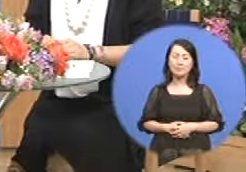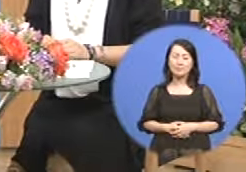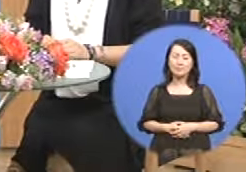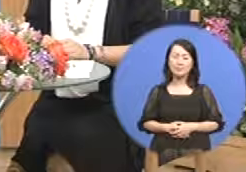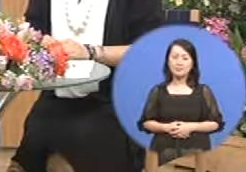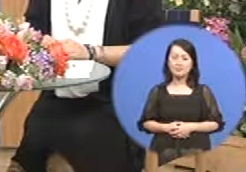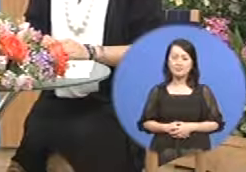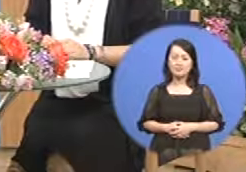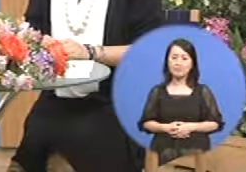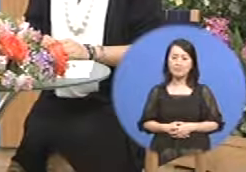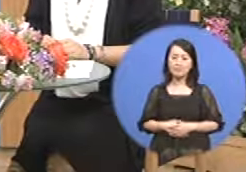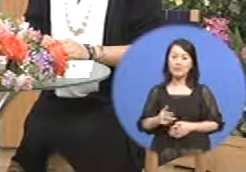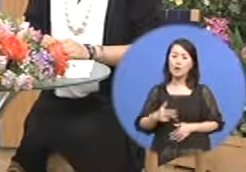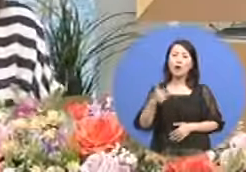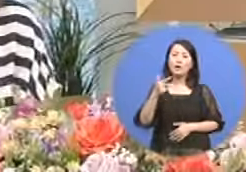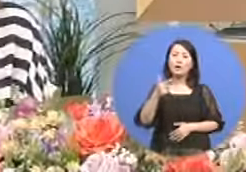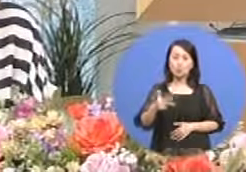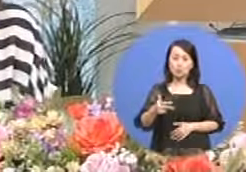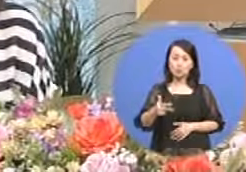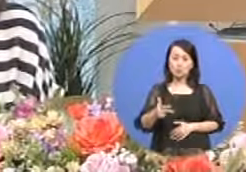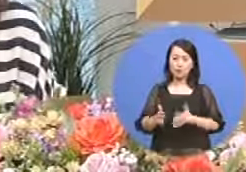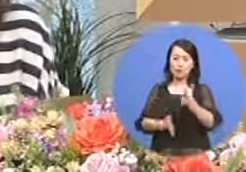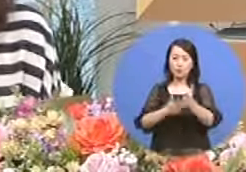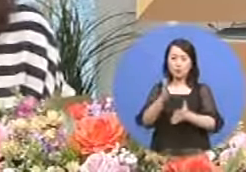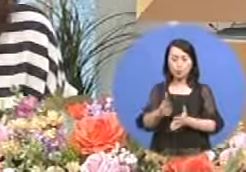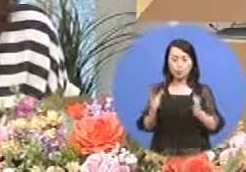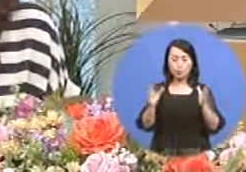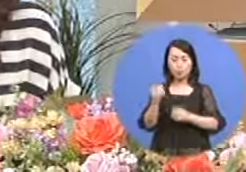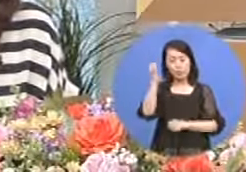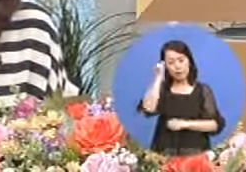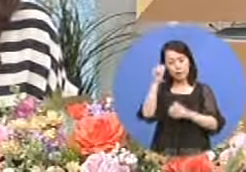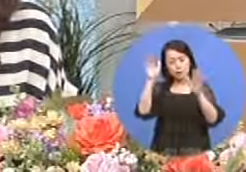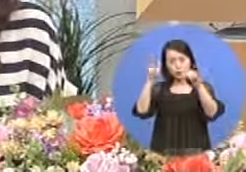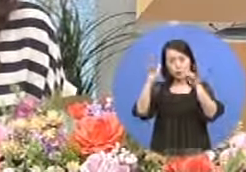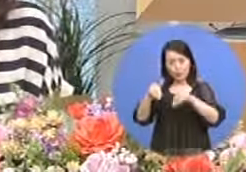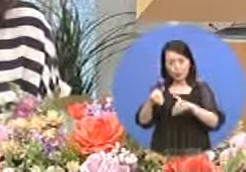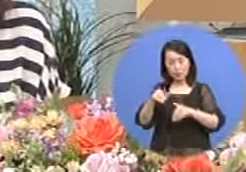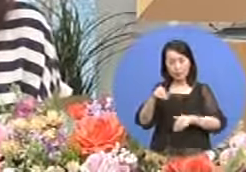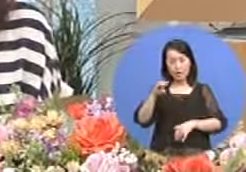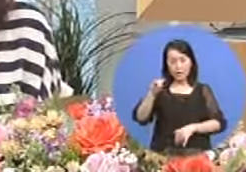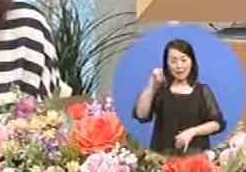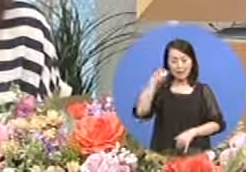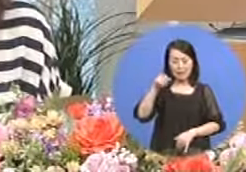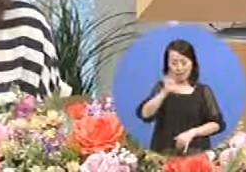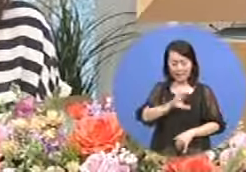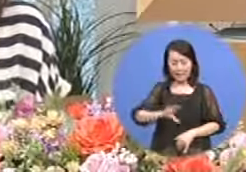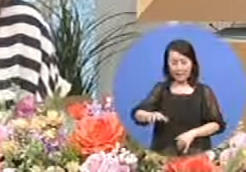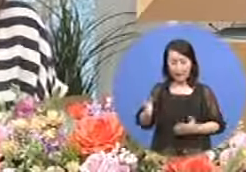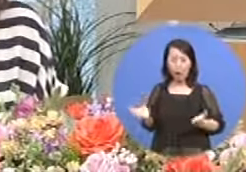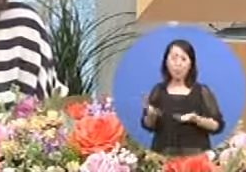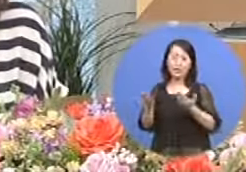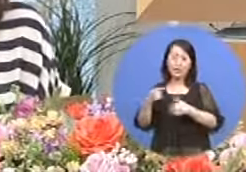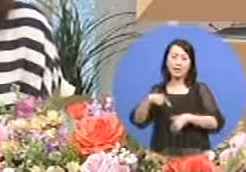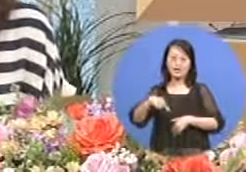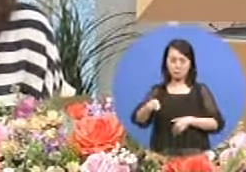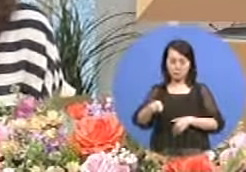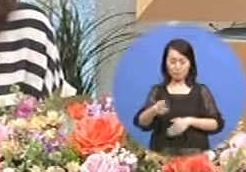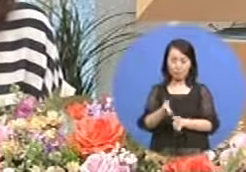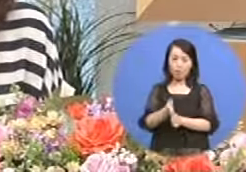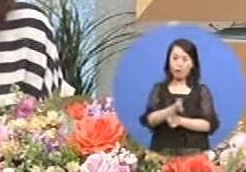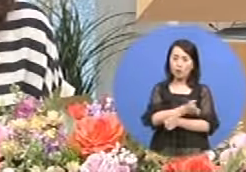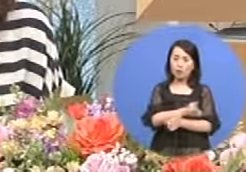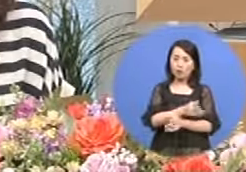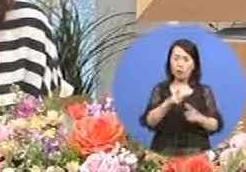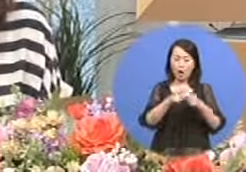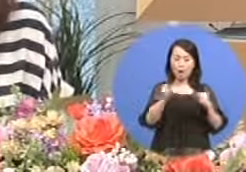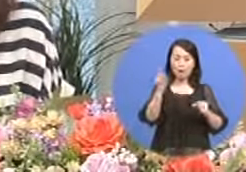紀の国21、来週はスポーツ合宿の誘致で南紀エリアを盛り上げようという取り組みと、後半は日本